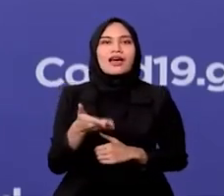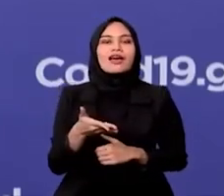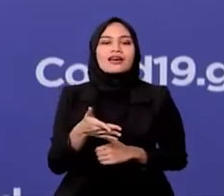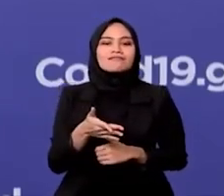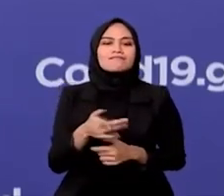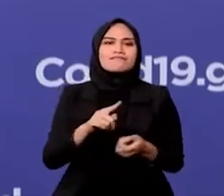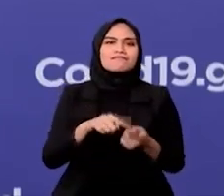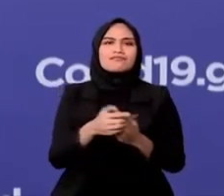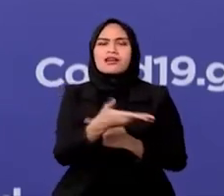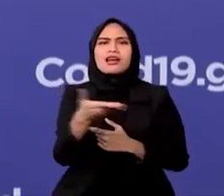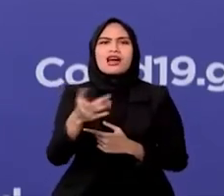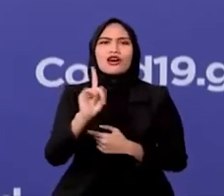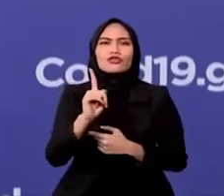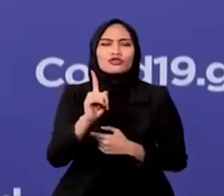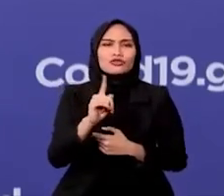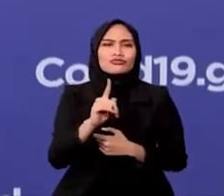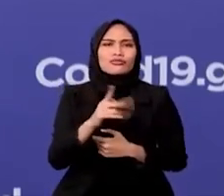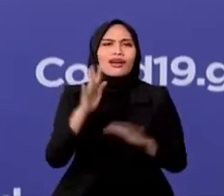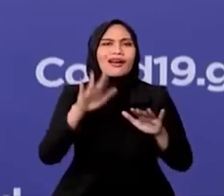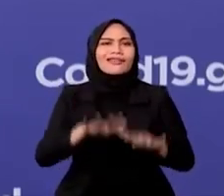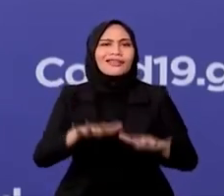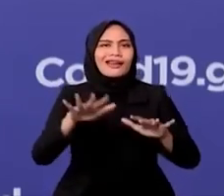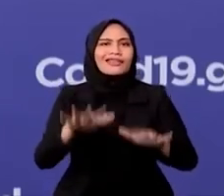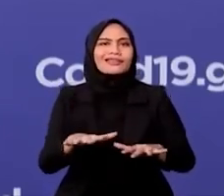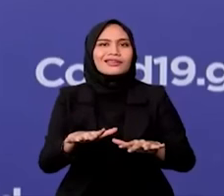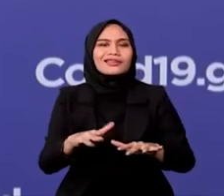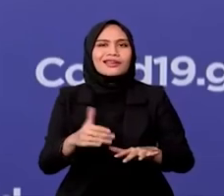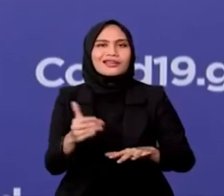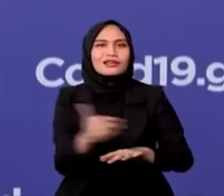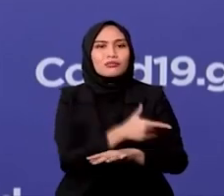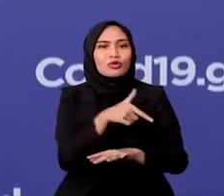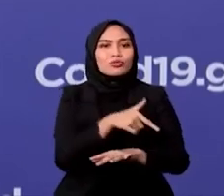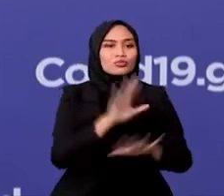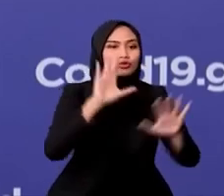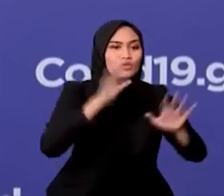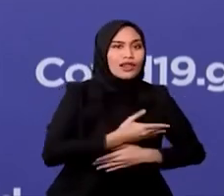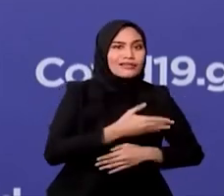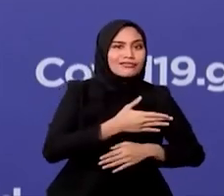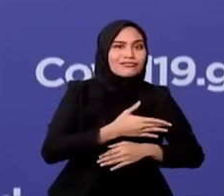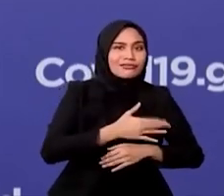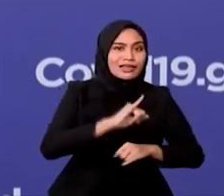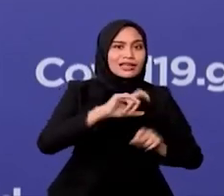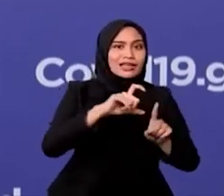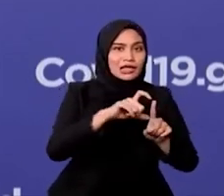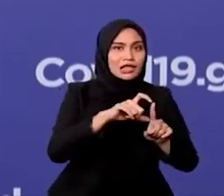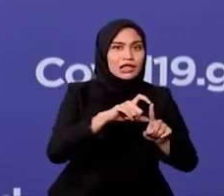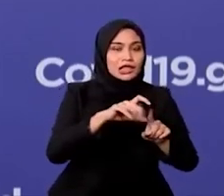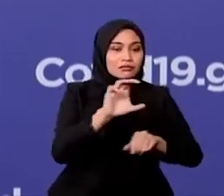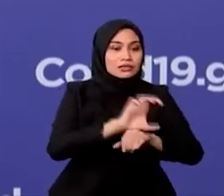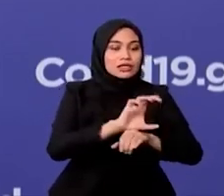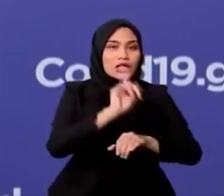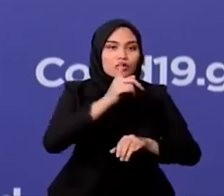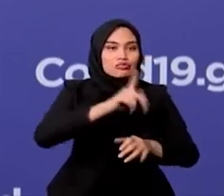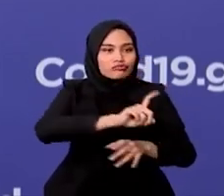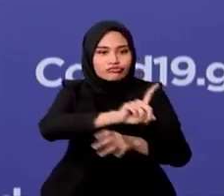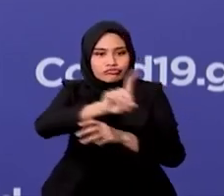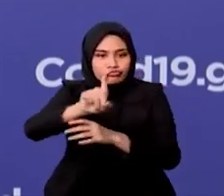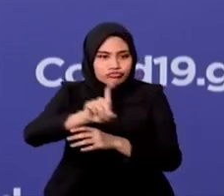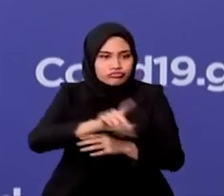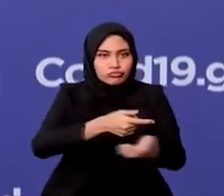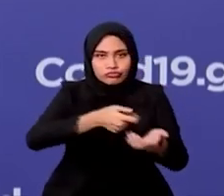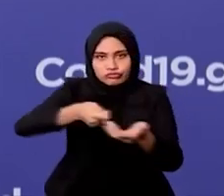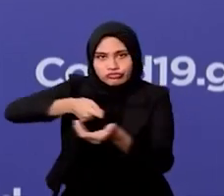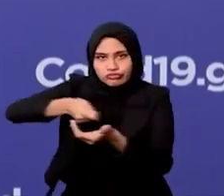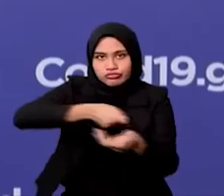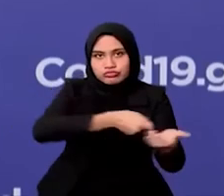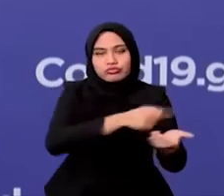bahwa sebelum salat Idul Adha meski meski harus dibersihkan bisected disterilkan dengan disinfektan